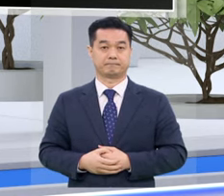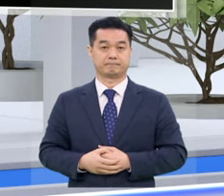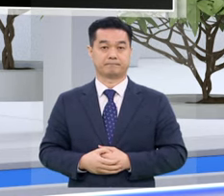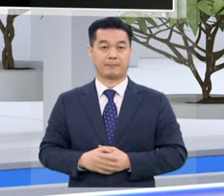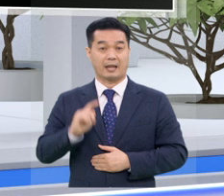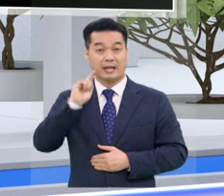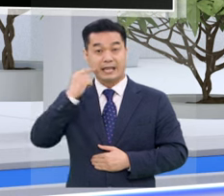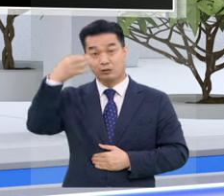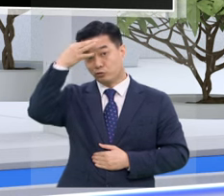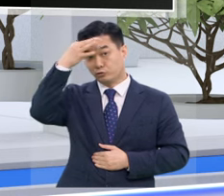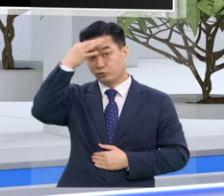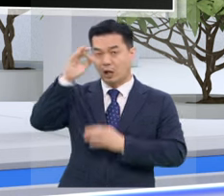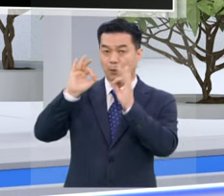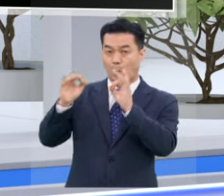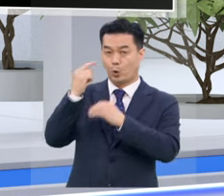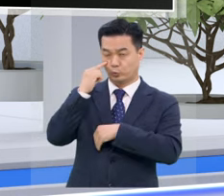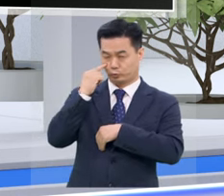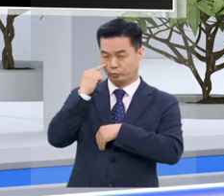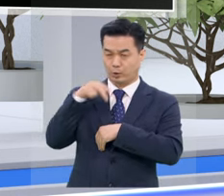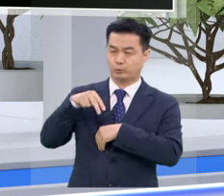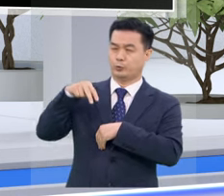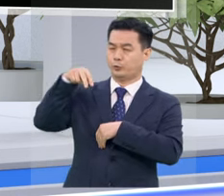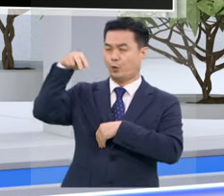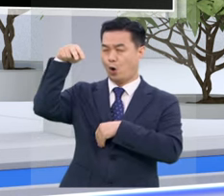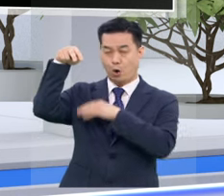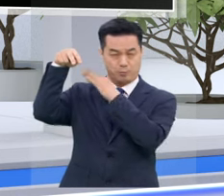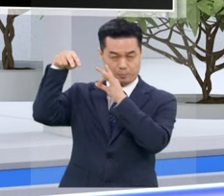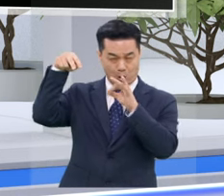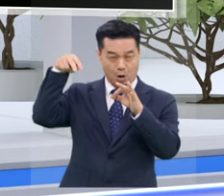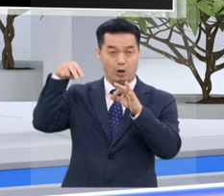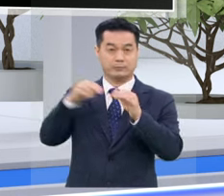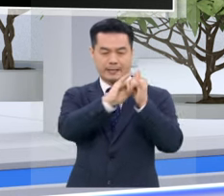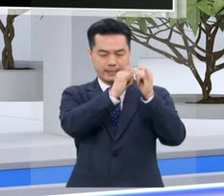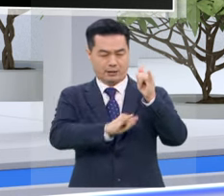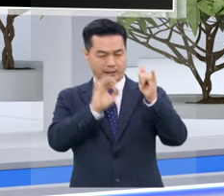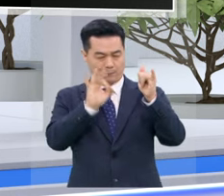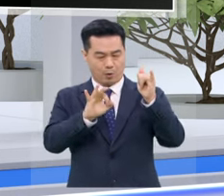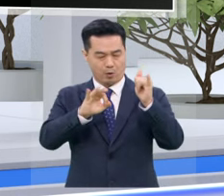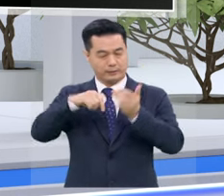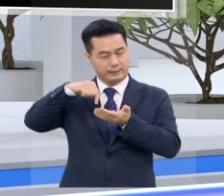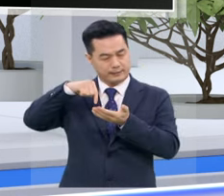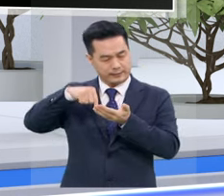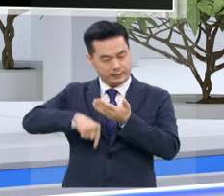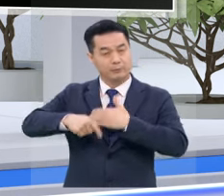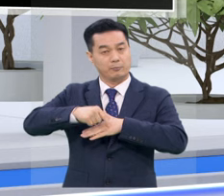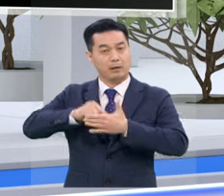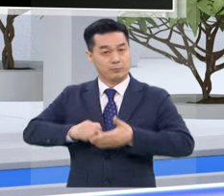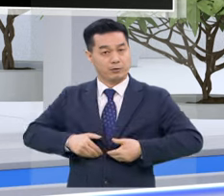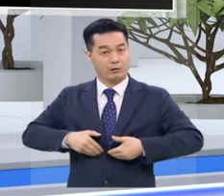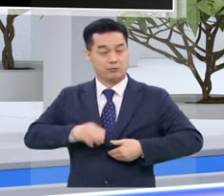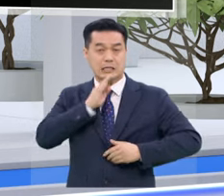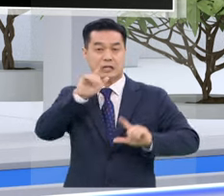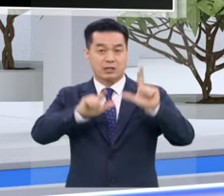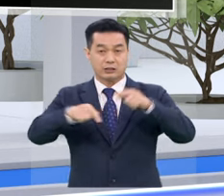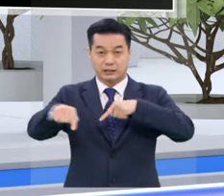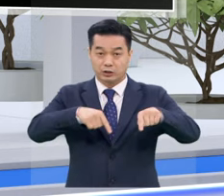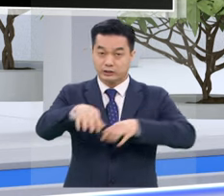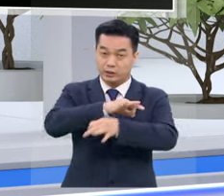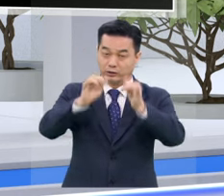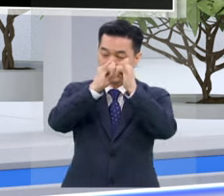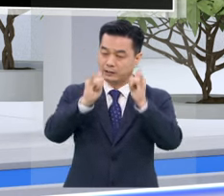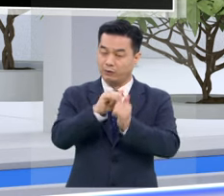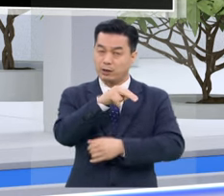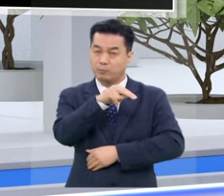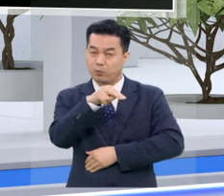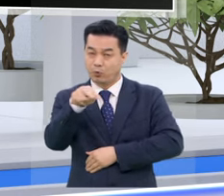예수를 보는 안목은 높아야 하고 역사를 보는 안목은 깊어야 하며 현실 정치 경제 사회를 보는